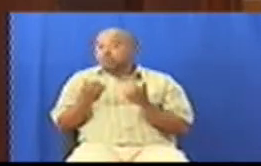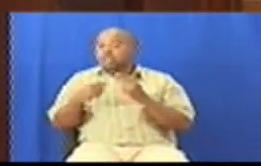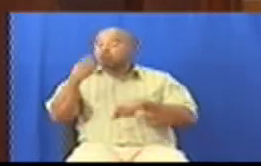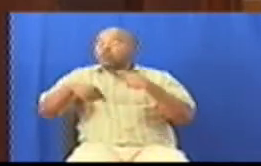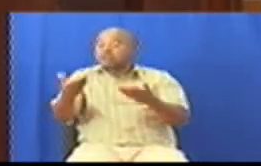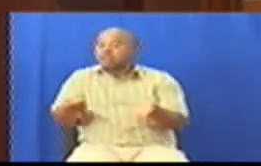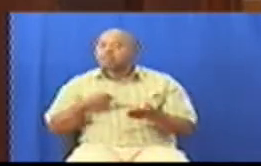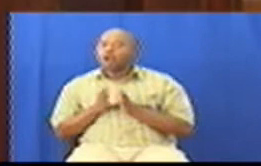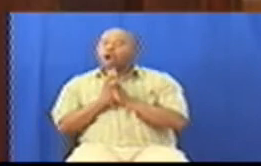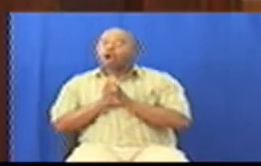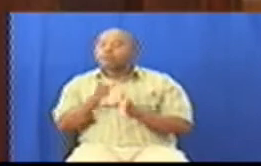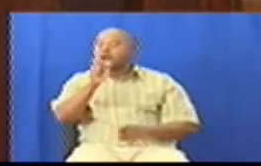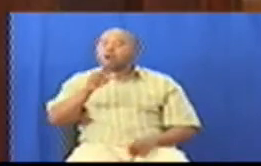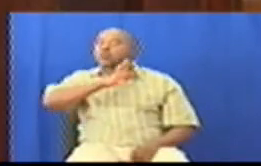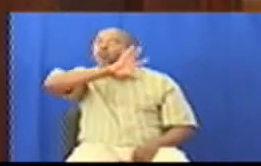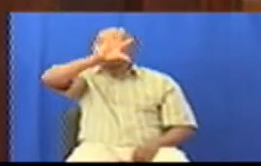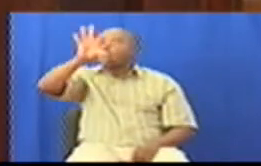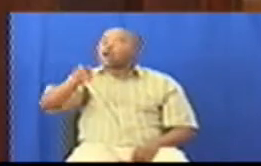Niwaombe Watanzania wote